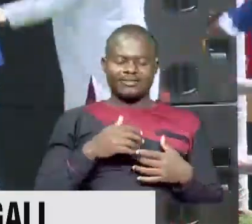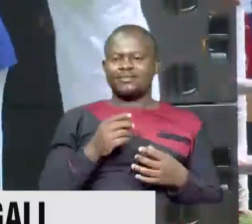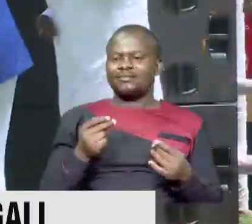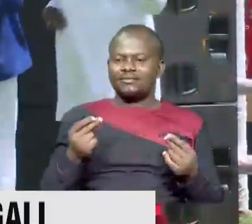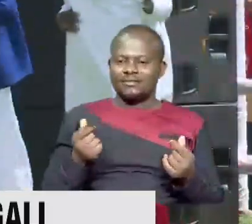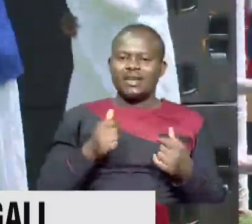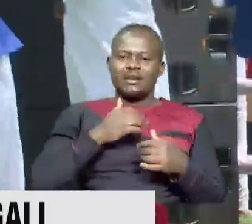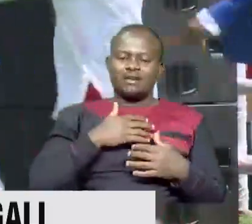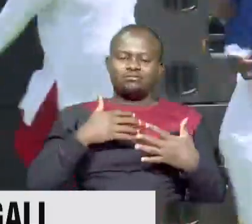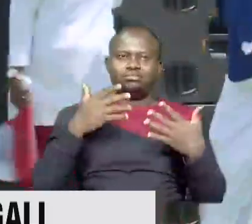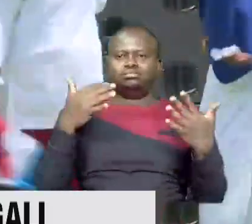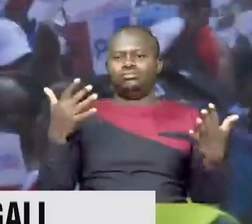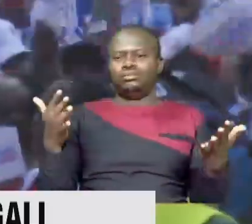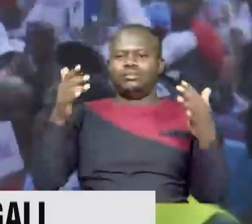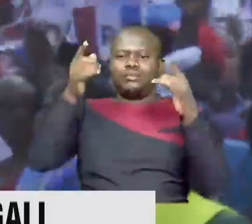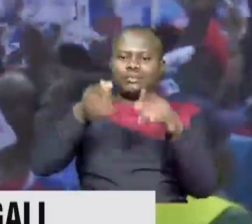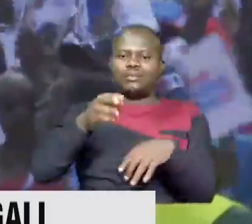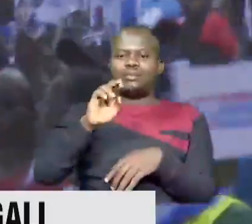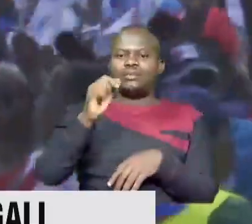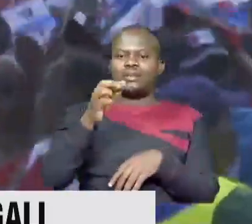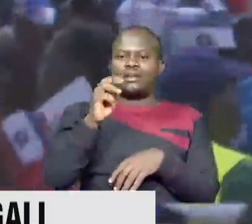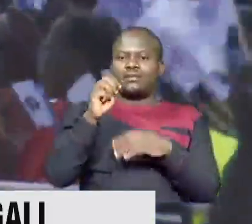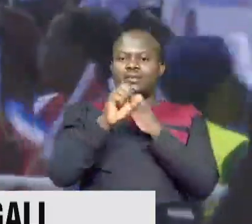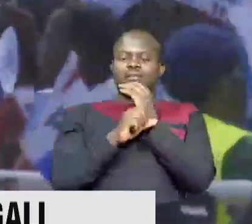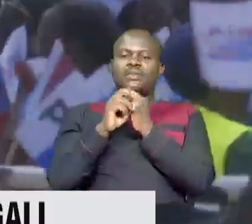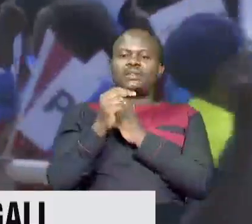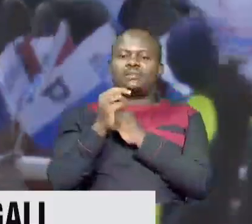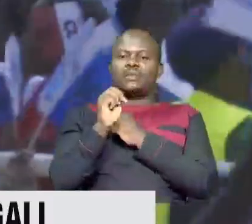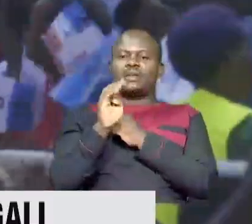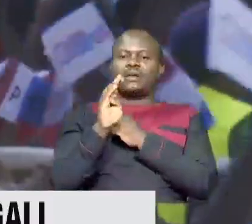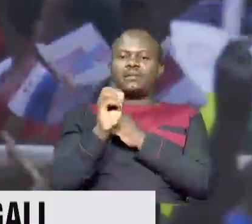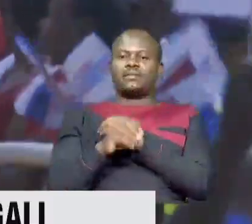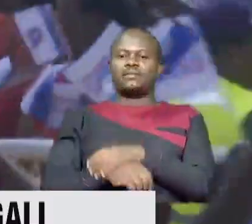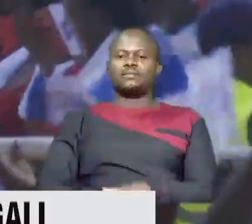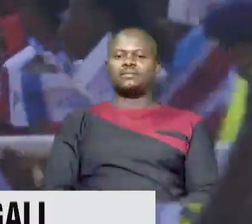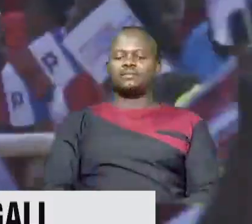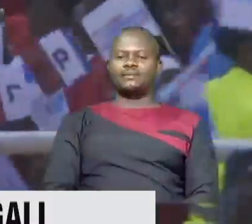Kagame yasesekaraga kuri site ya Rugarama mu murenge wa Nyamirambo.